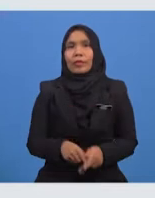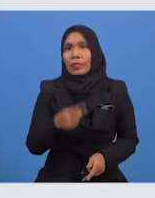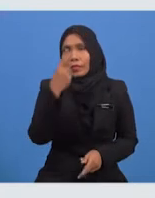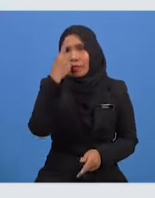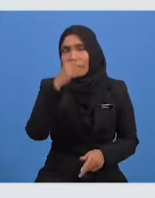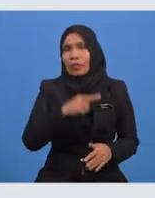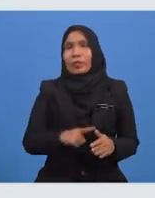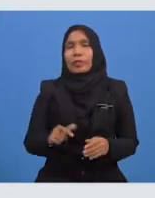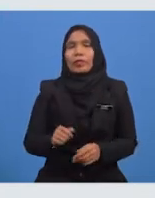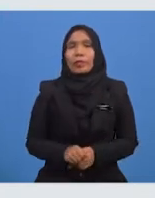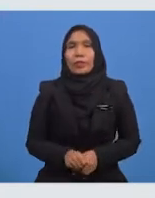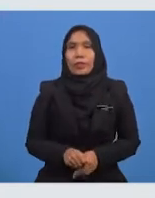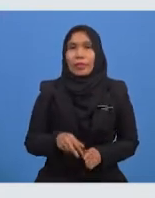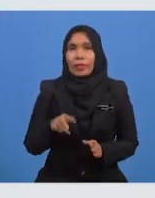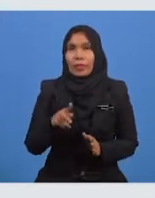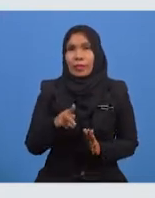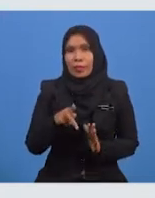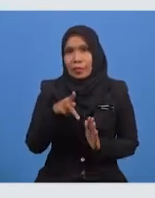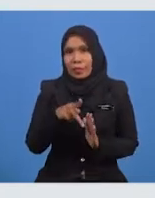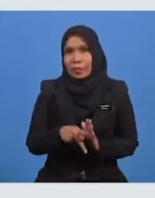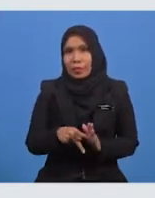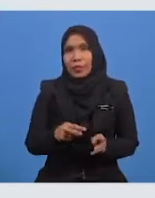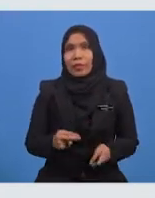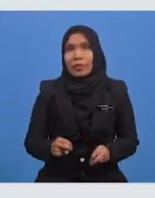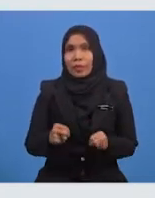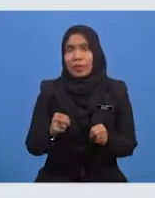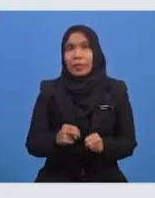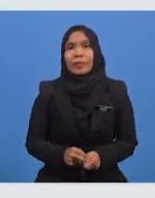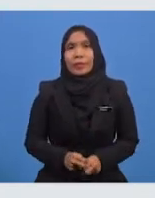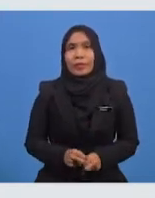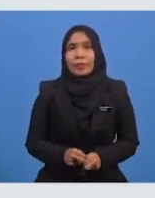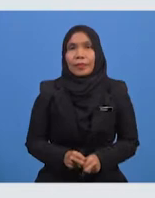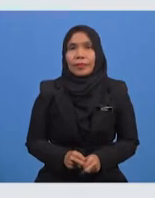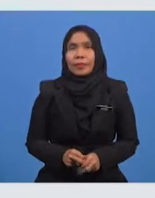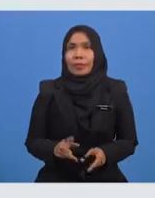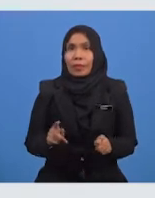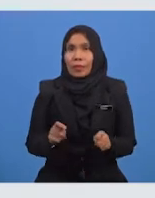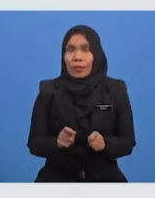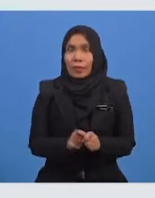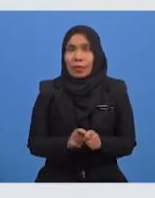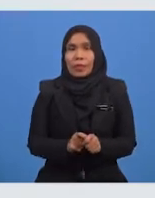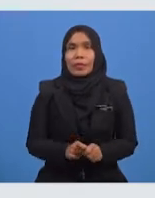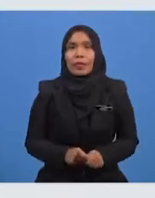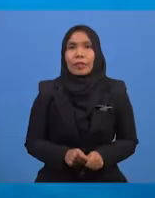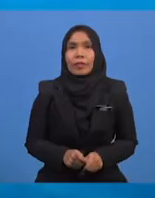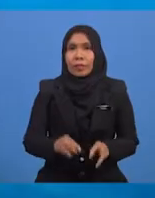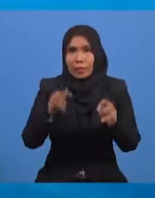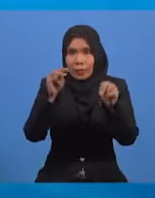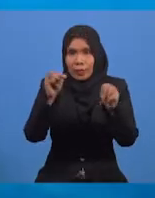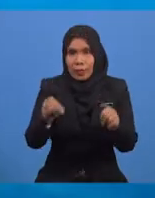pihak berkepentingan seperti pemodal, pengguna, masyarakat serta alam sekitar yang